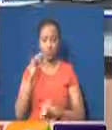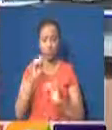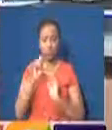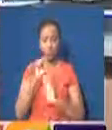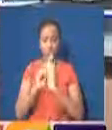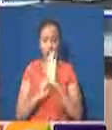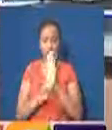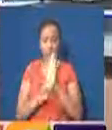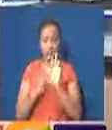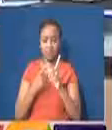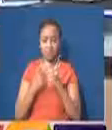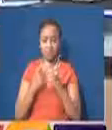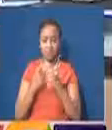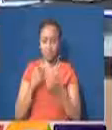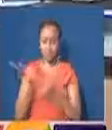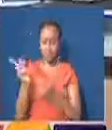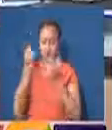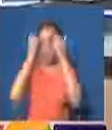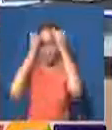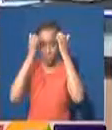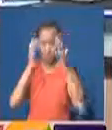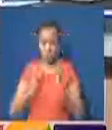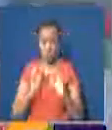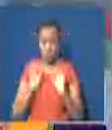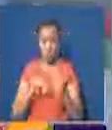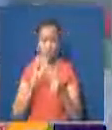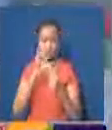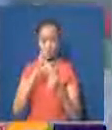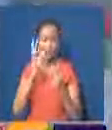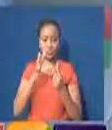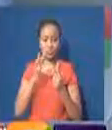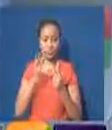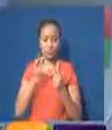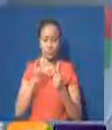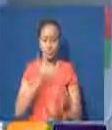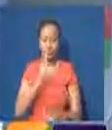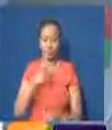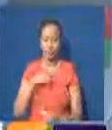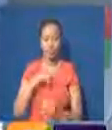rahisi kwa mwanafunzi kuchagua? Wacha niseme hatupunguzi.